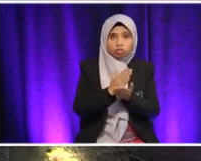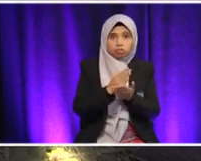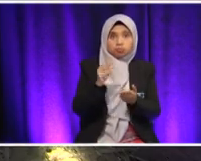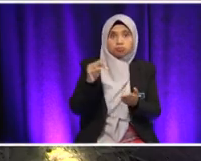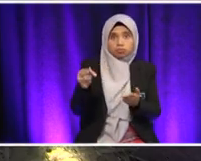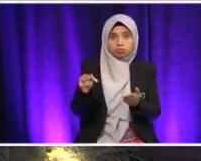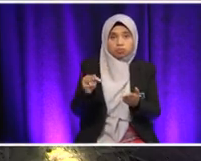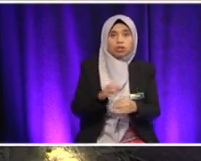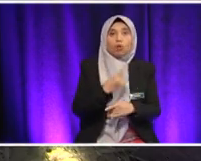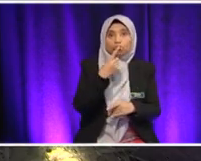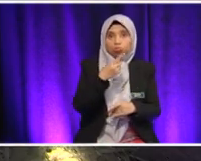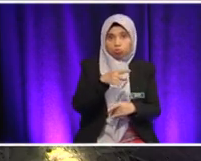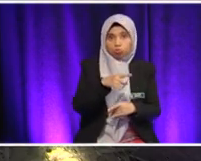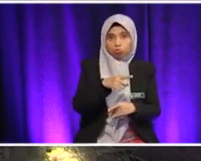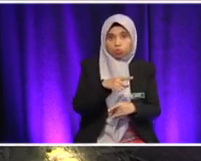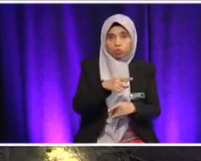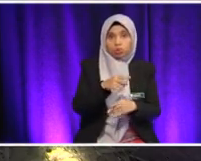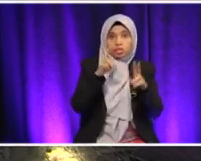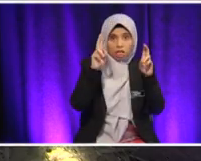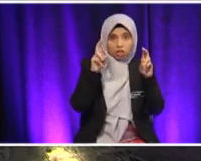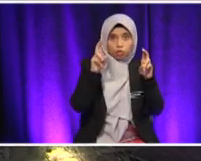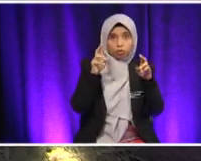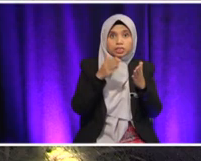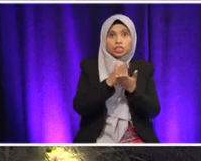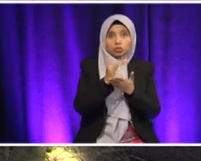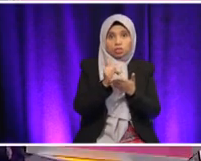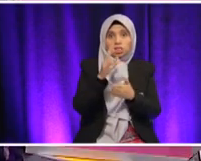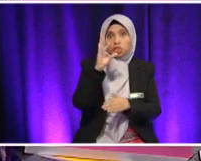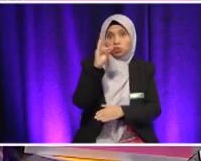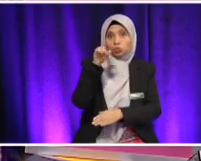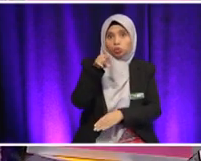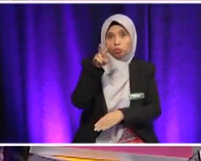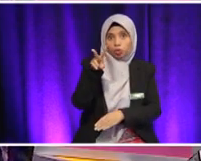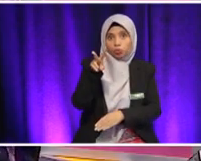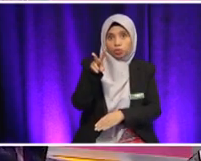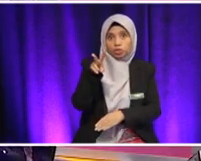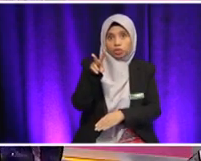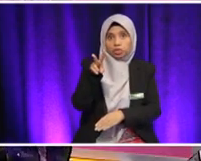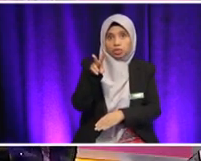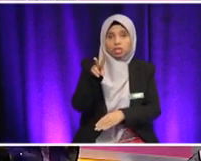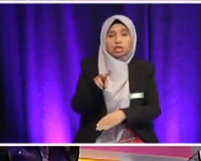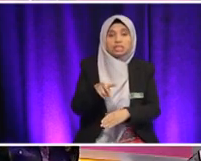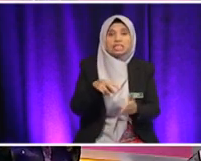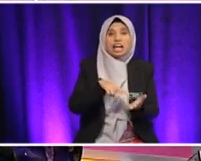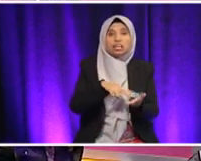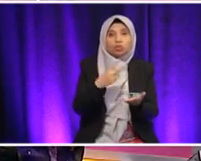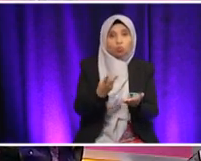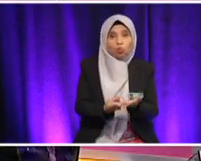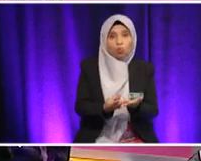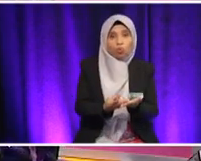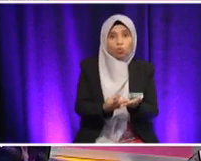Oke untuk topi dan seterusnya adalah 72 yaitu insiden jatuh Oke